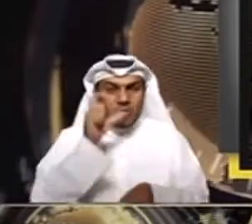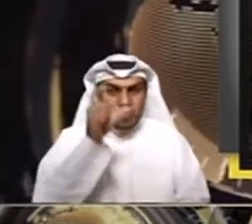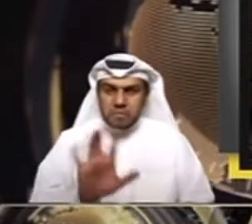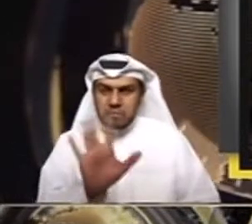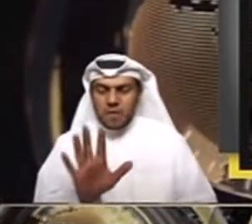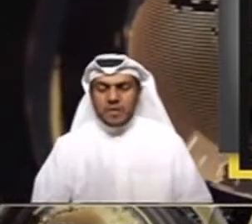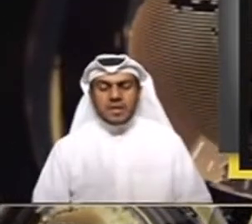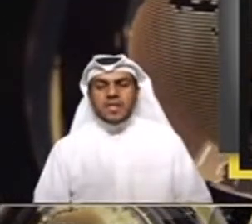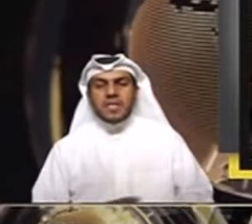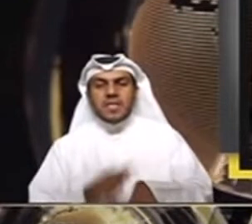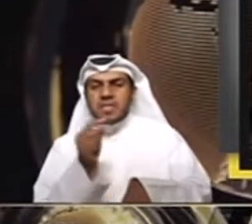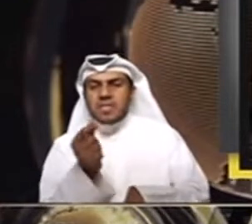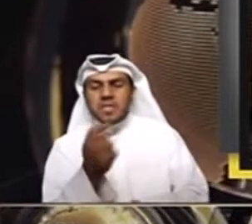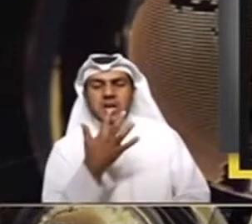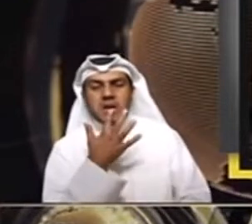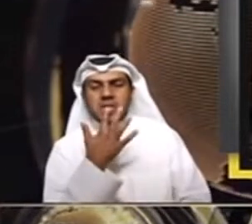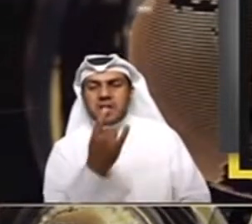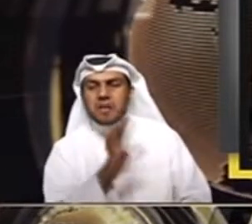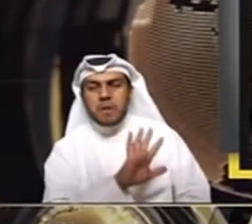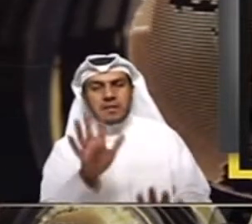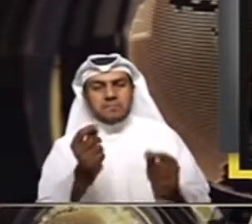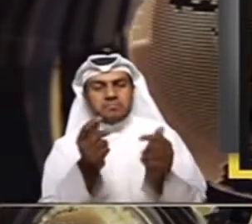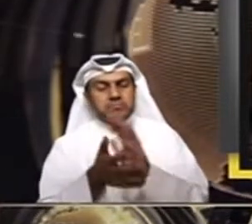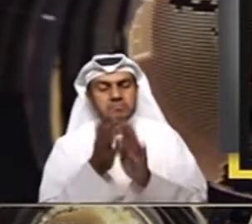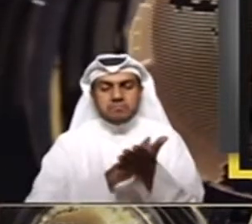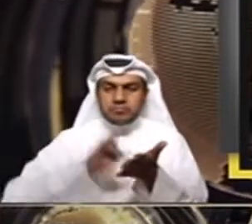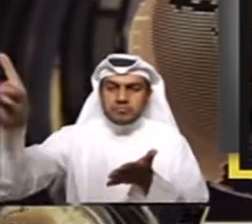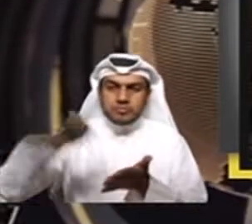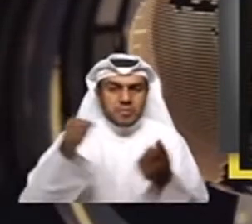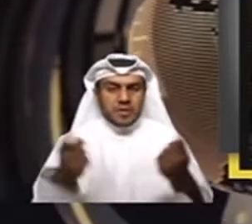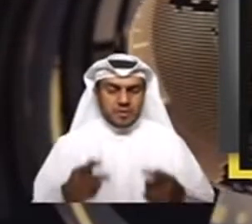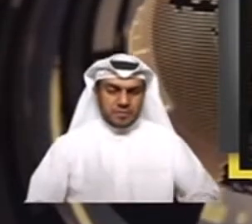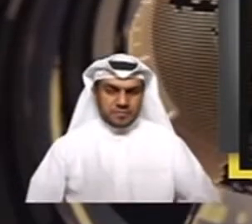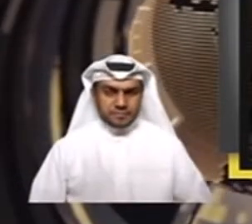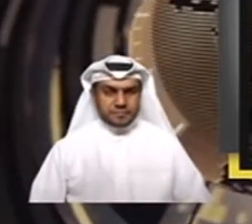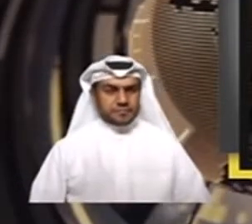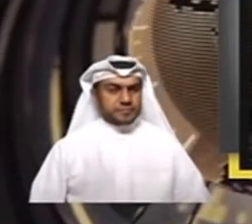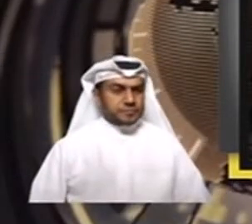أنه يعطل حركة الطيران سواء الإقلاع أو الهبوط.